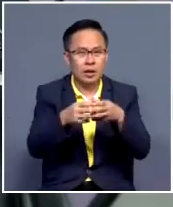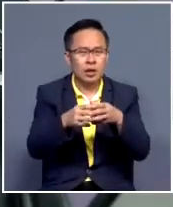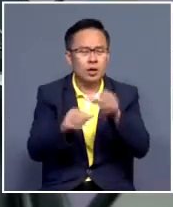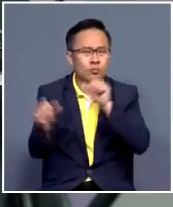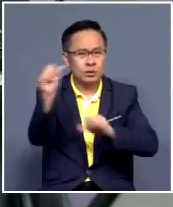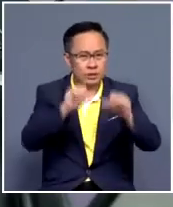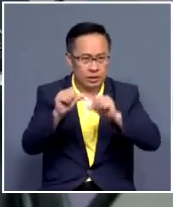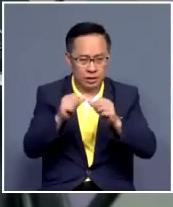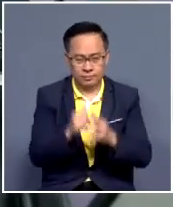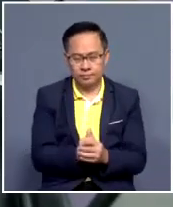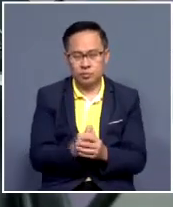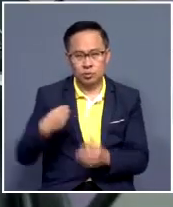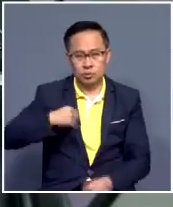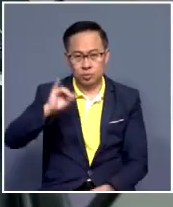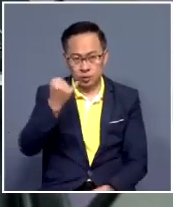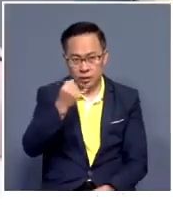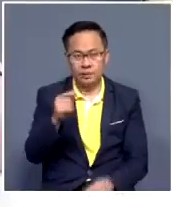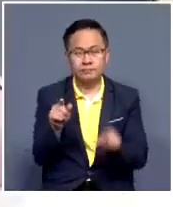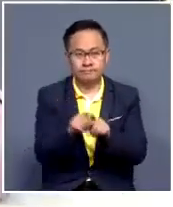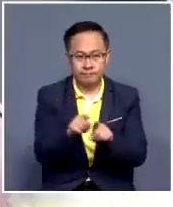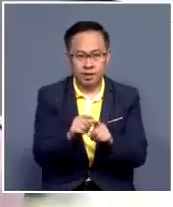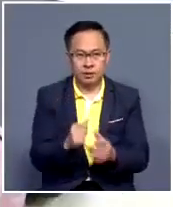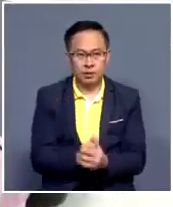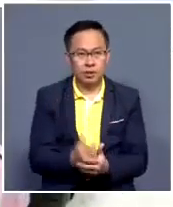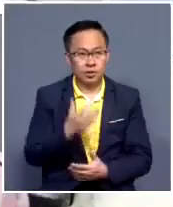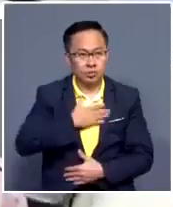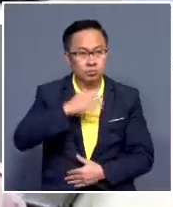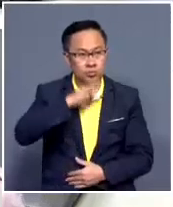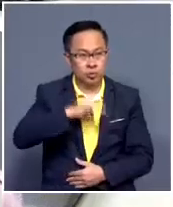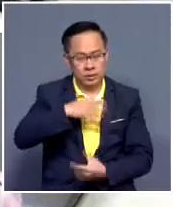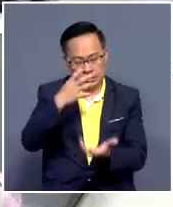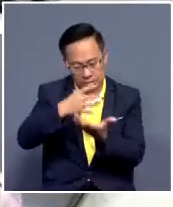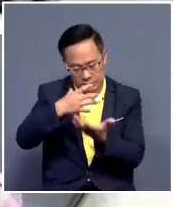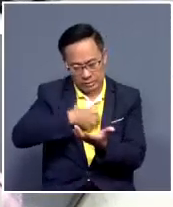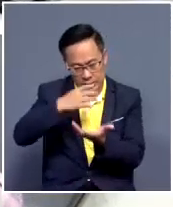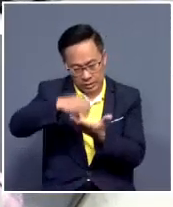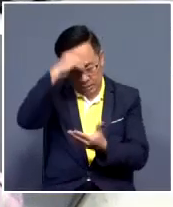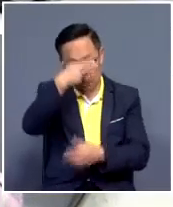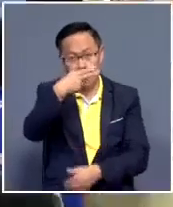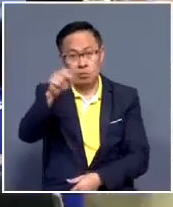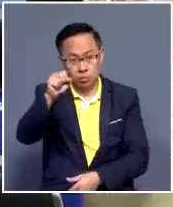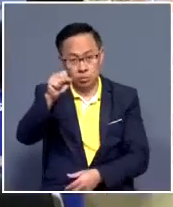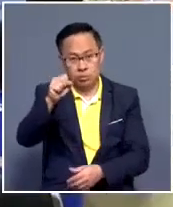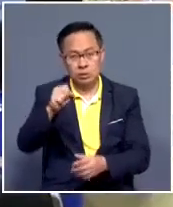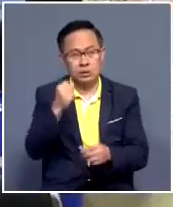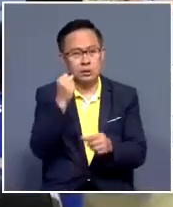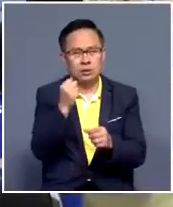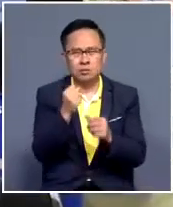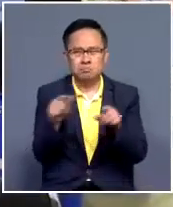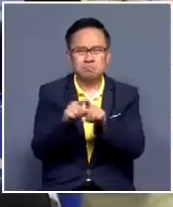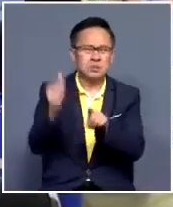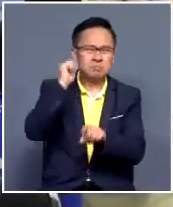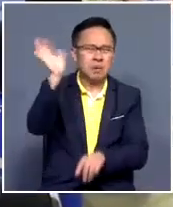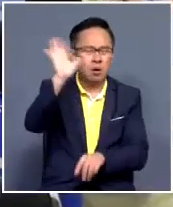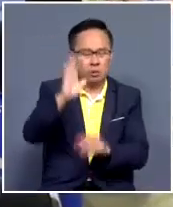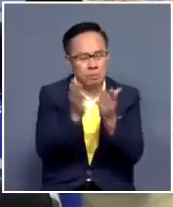าสตร์โพลิเมอร์คณะวิทยาศาสตร์จุฬาลงกรณ์มหาวิทยาลัยค่ะส่วนตัวนะคะรู้สึกว่าเราอยากเรียนในหลักสูตรที่ว่ามันเป็นแบบที่แม่พี่ว่าไม่ใช่แบบเดิมค่ะ